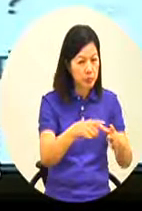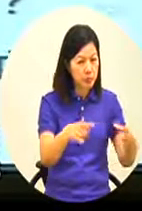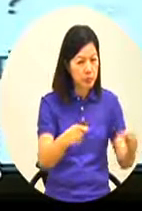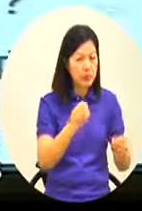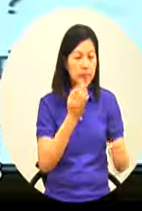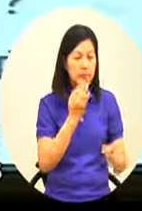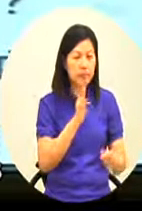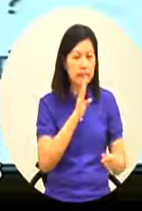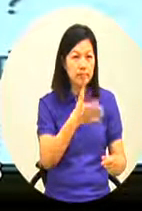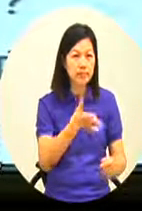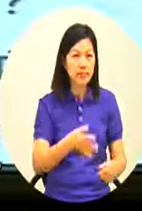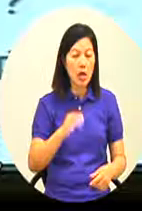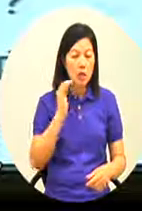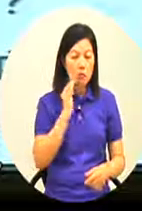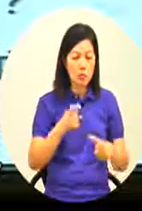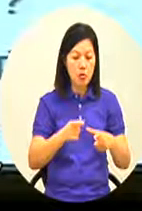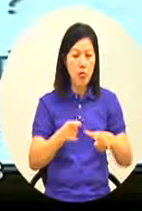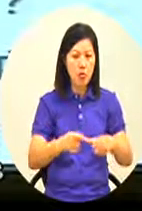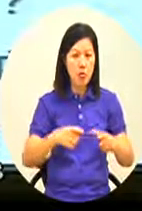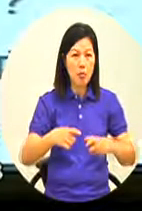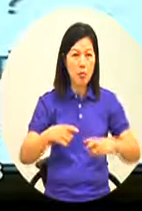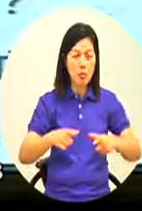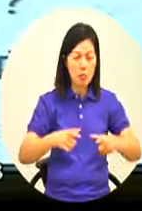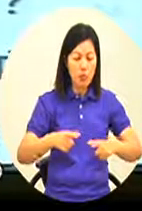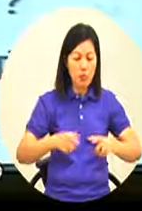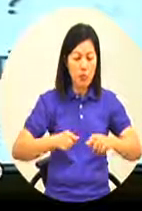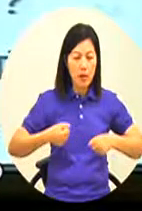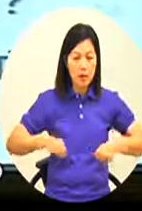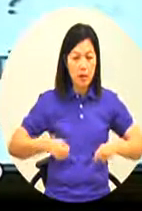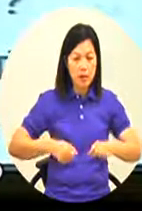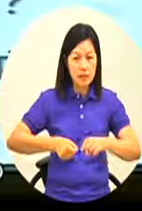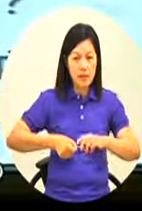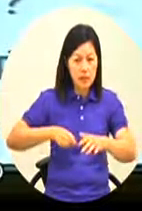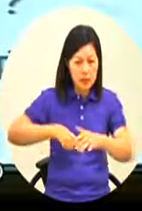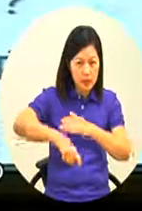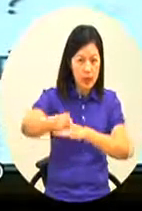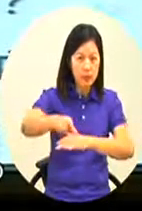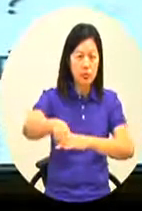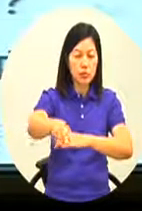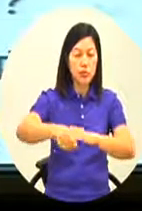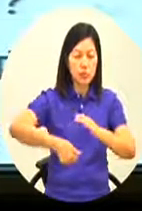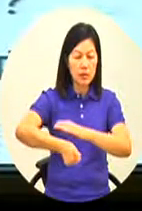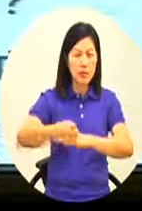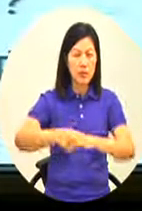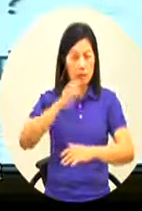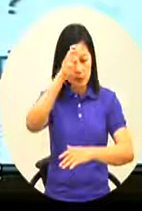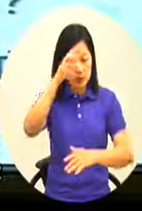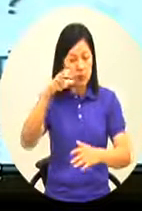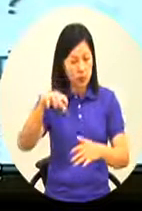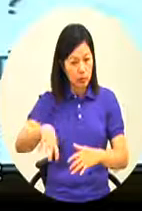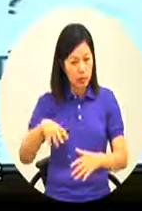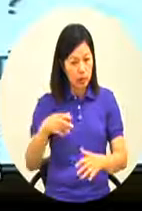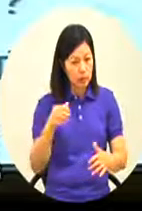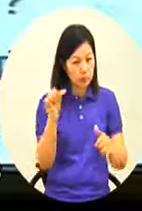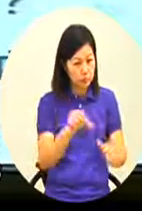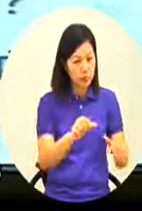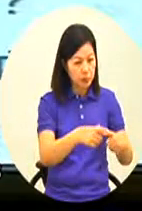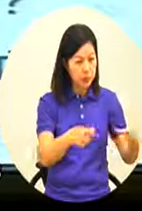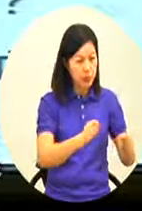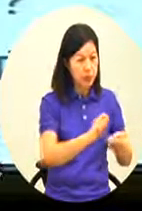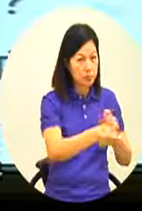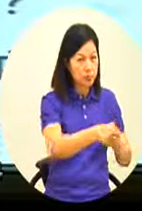车进公园的话，警察可以去开单吗？还是由全管单位？那这部分是不是请局长先做个